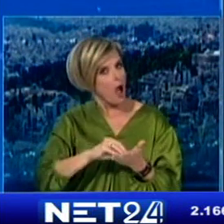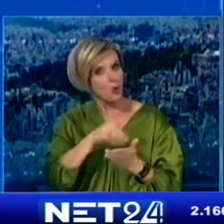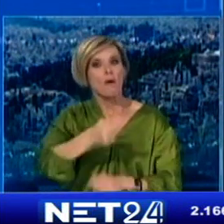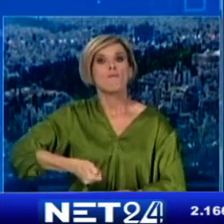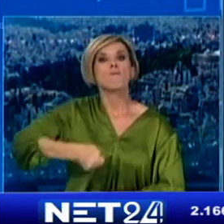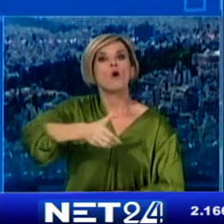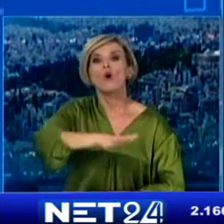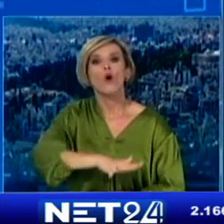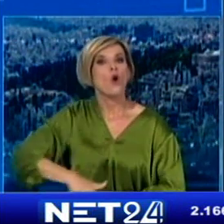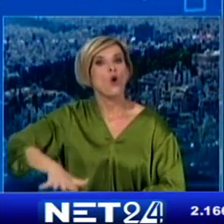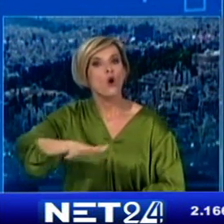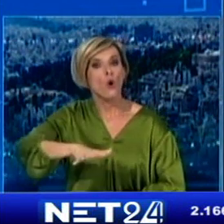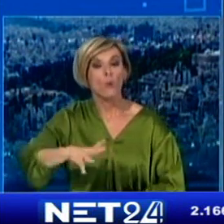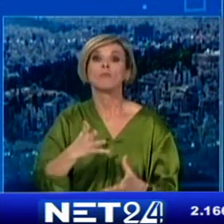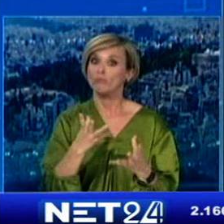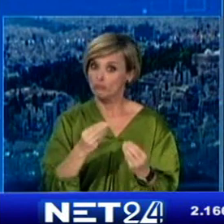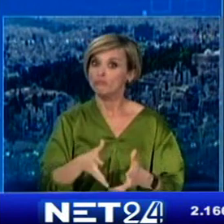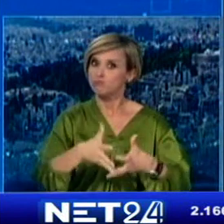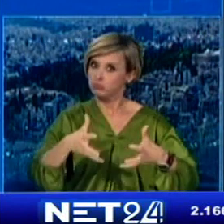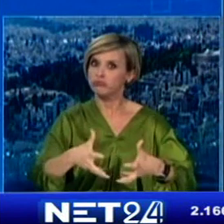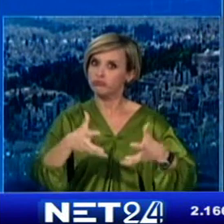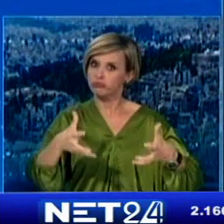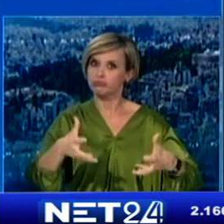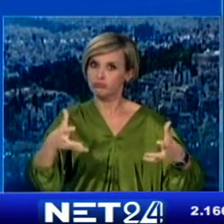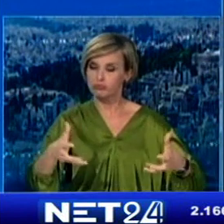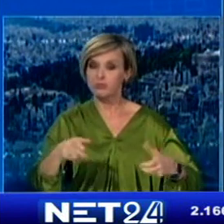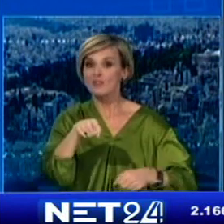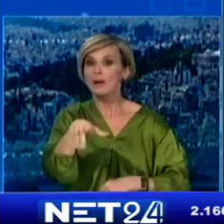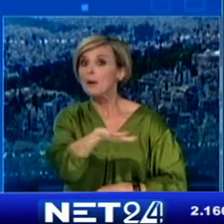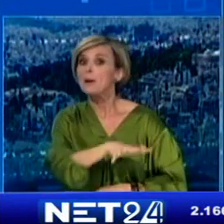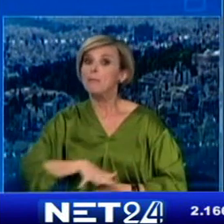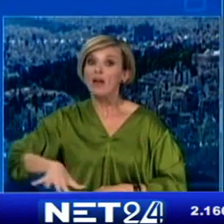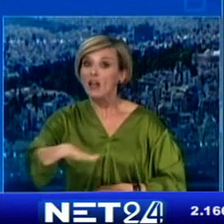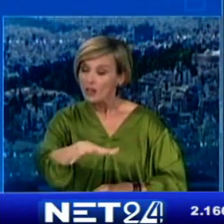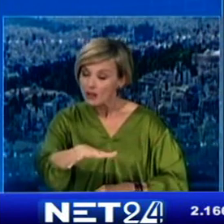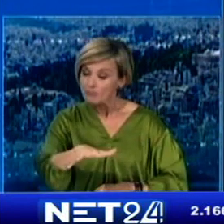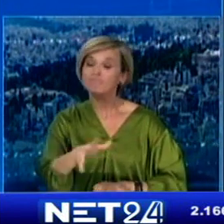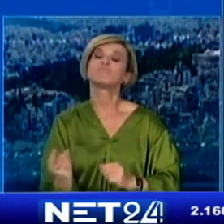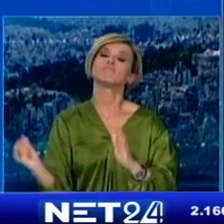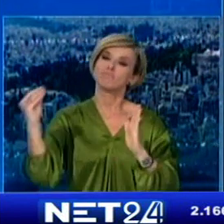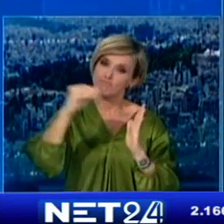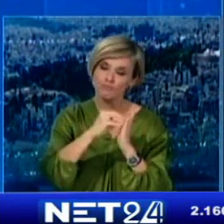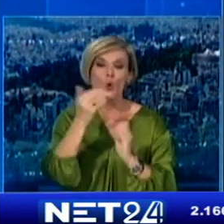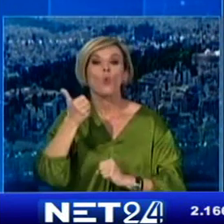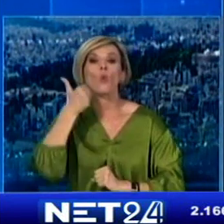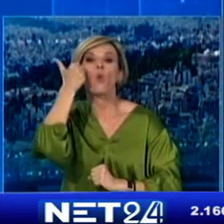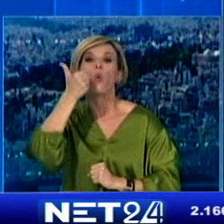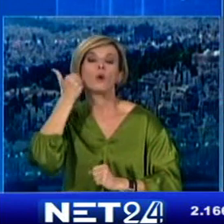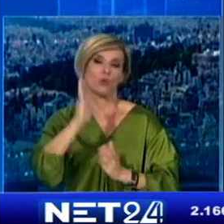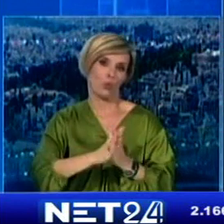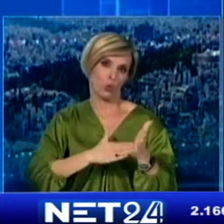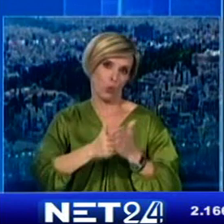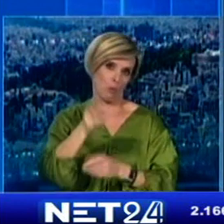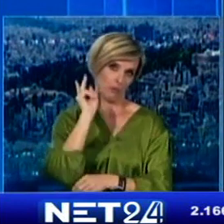Μαγνησίας, παρατηρήθηκε αύξηση του υλικού φορτίου με αποτέλεσμα η περιοχή να ενταχθεί τελικά στο κόκκινο επίπεδο, επίπεδο Β αυξημένου